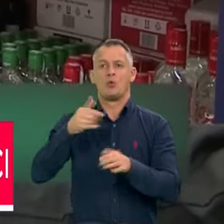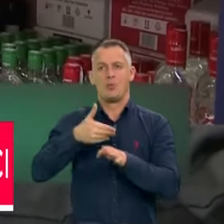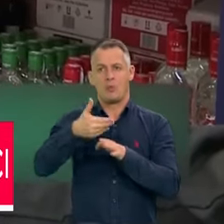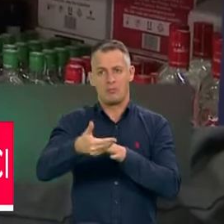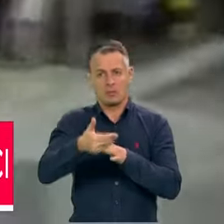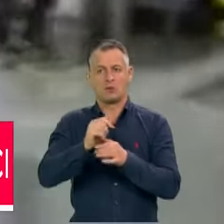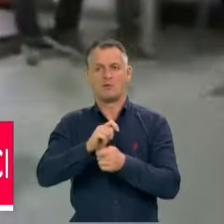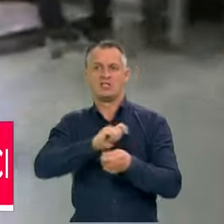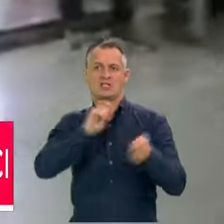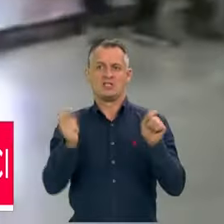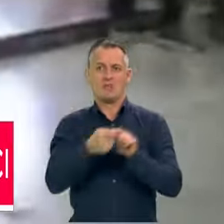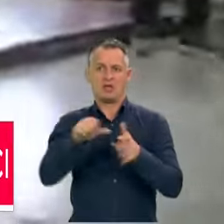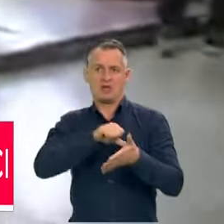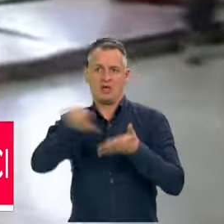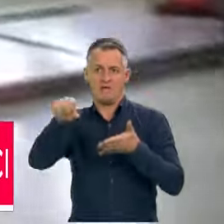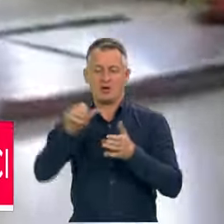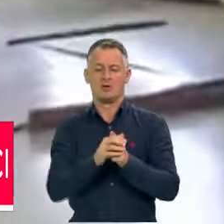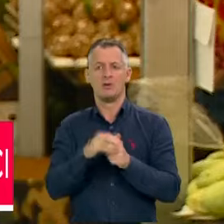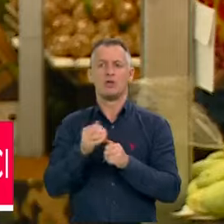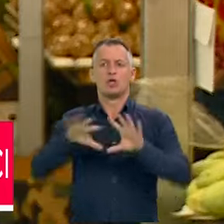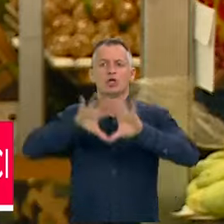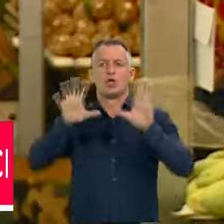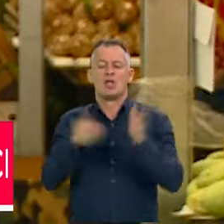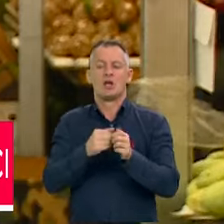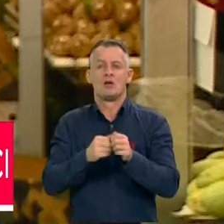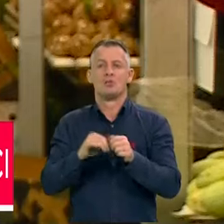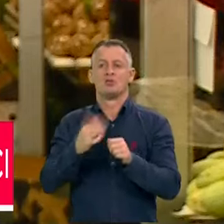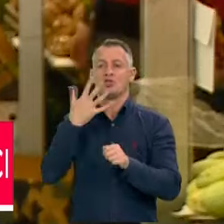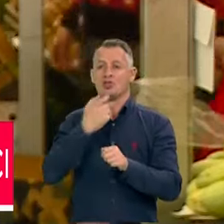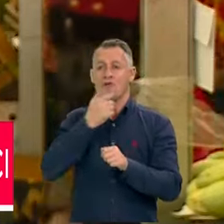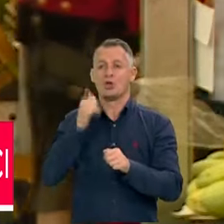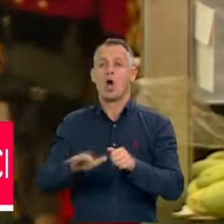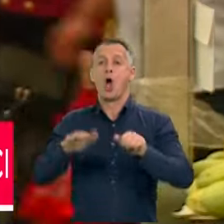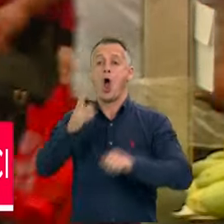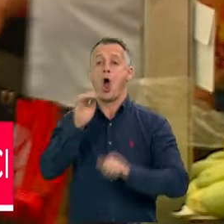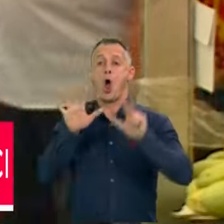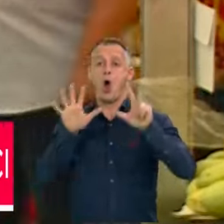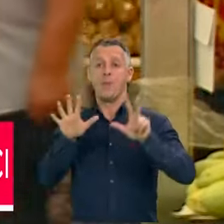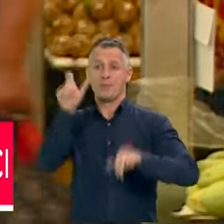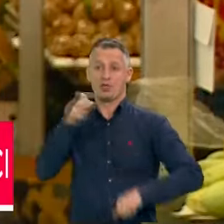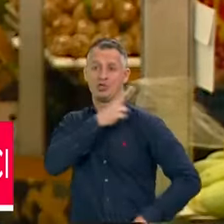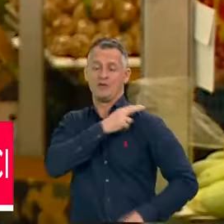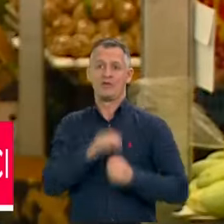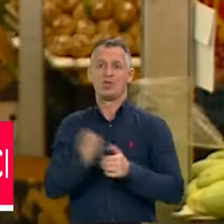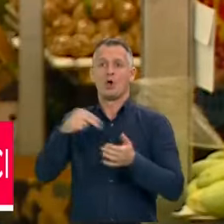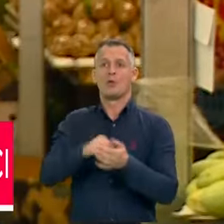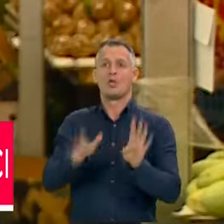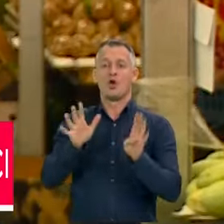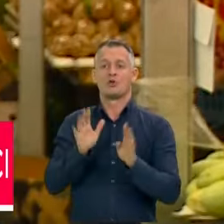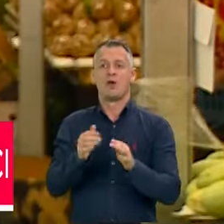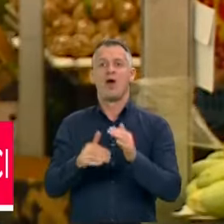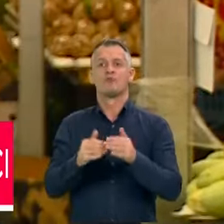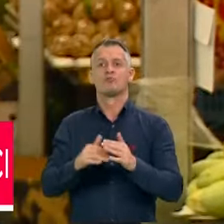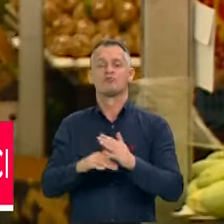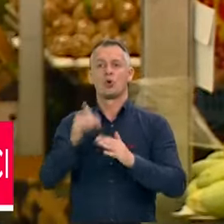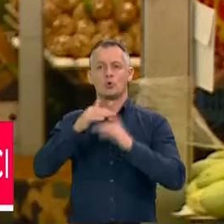ultimii cinci ani Casa unire a avut opt șefi Casa Unire a fost înființată de Ministerul Agriculturii în 2019 cu o investiție de